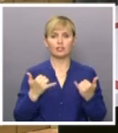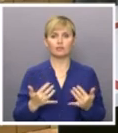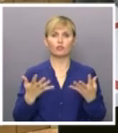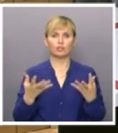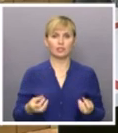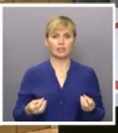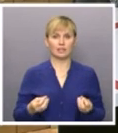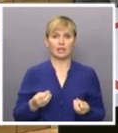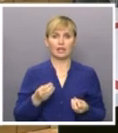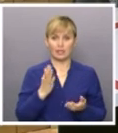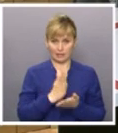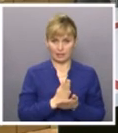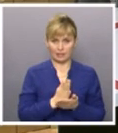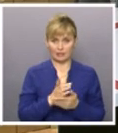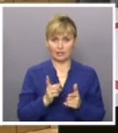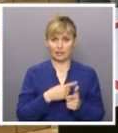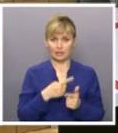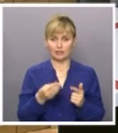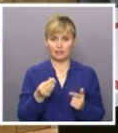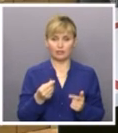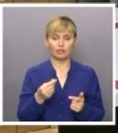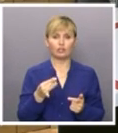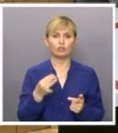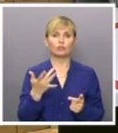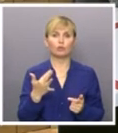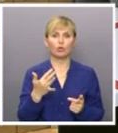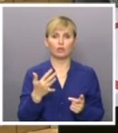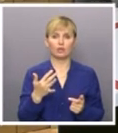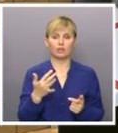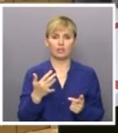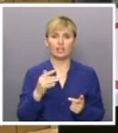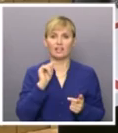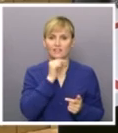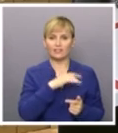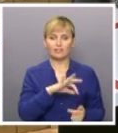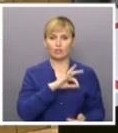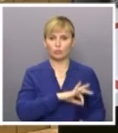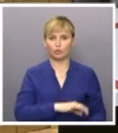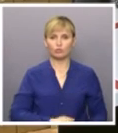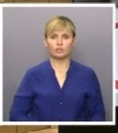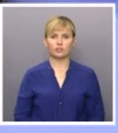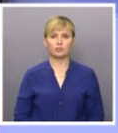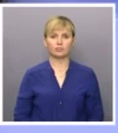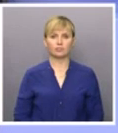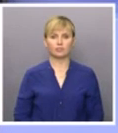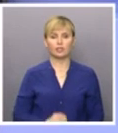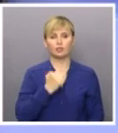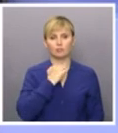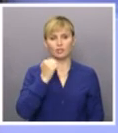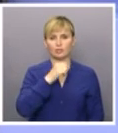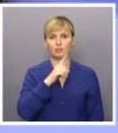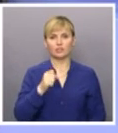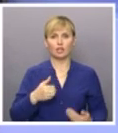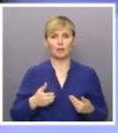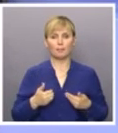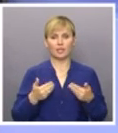день эти деньги и насколько качественно, насколько они эффективно используются? Гаухар, спасибо большое за